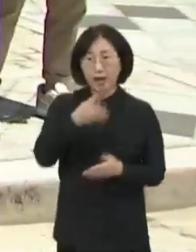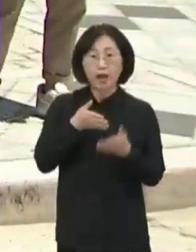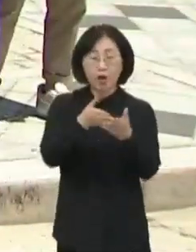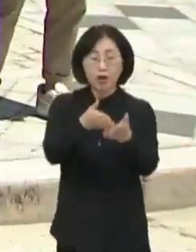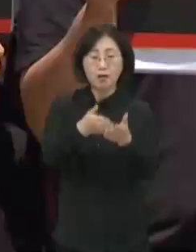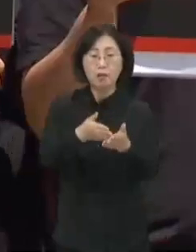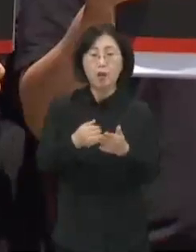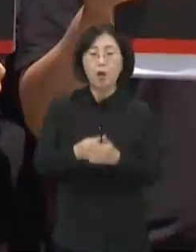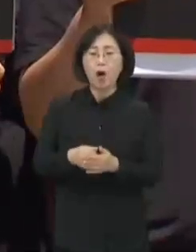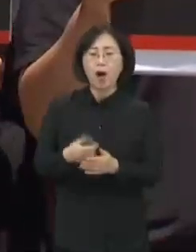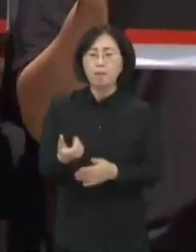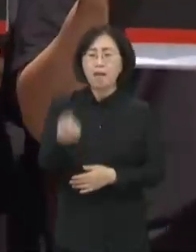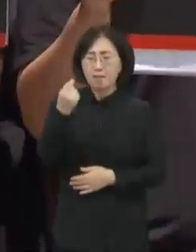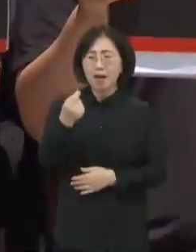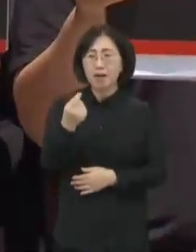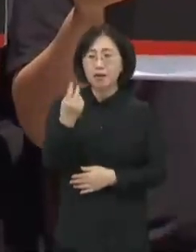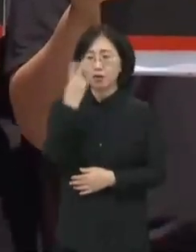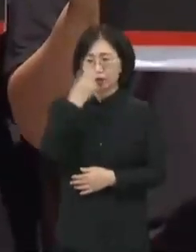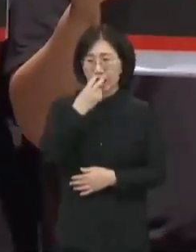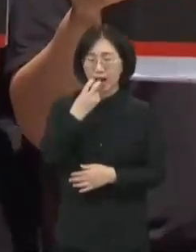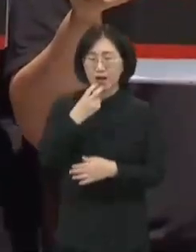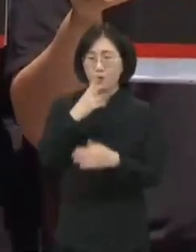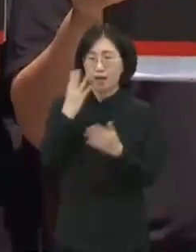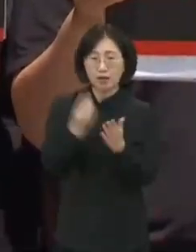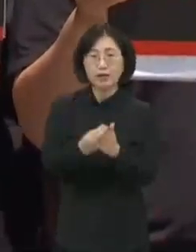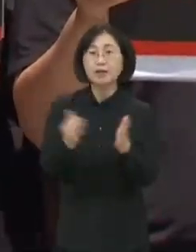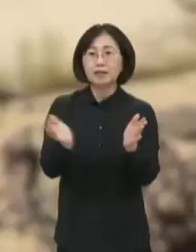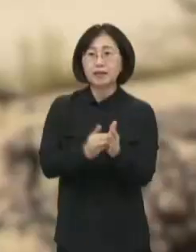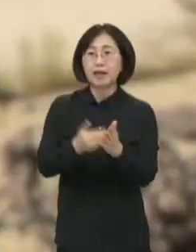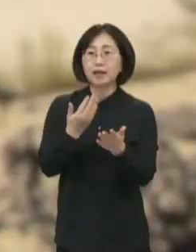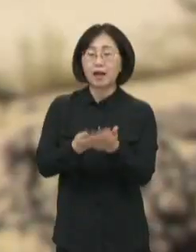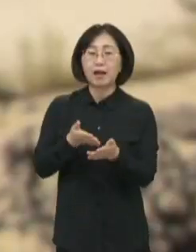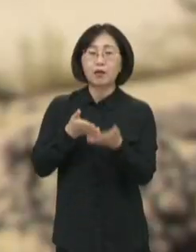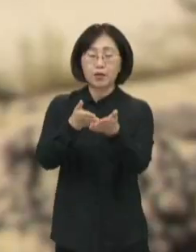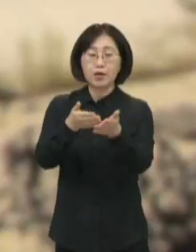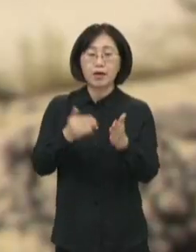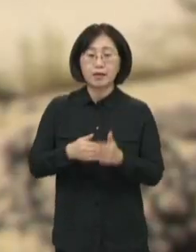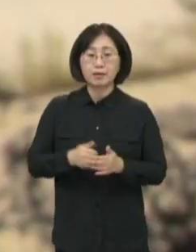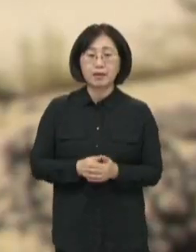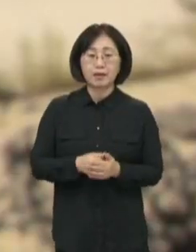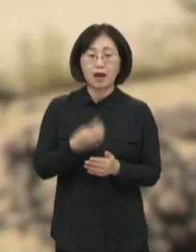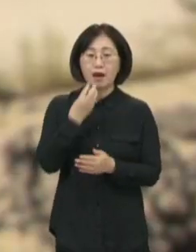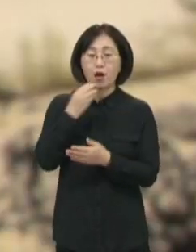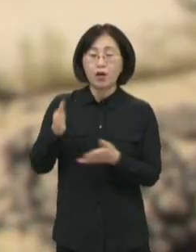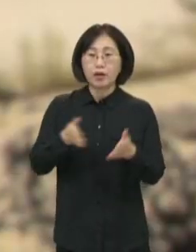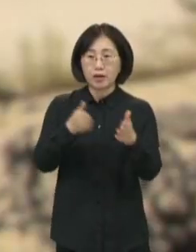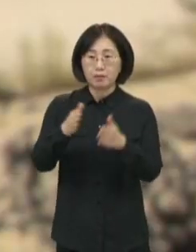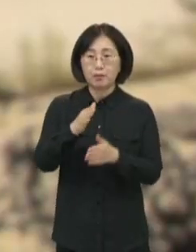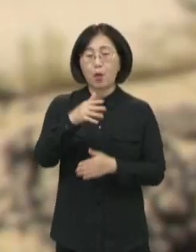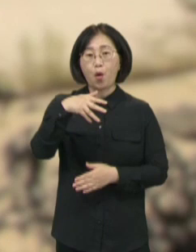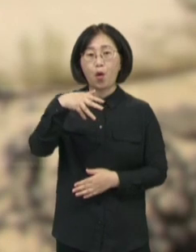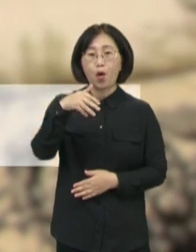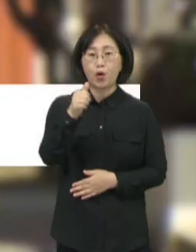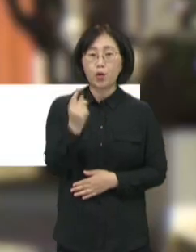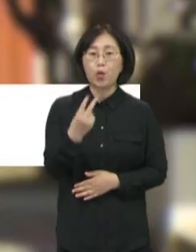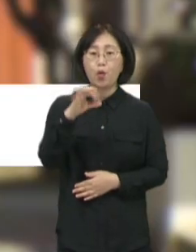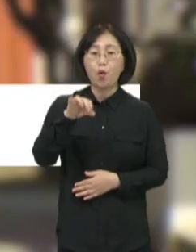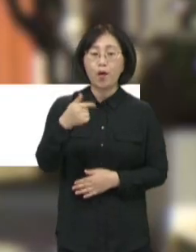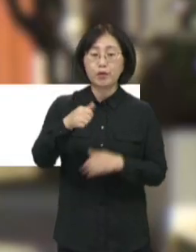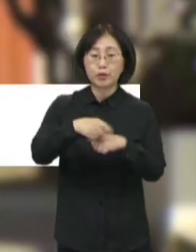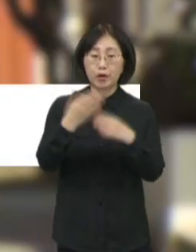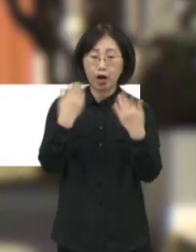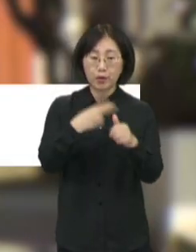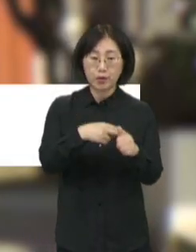입 수사를 조속히 마무리해 줄 것을 촉구했습니다 앞서 경기 의정부 호원초 교사 사망 사건의 경우